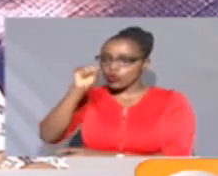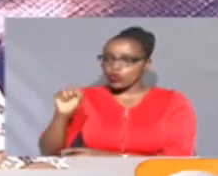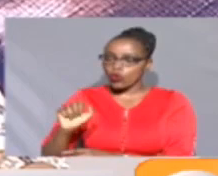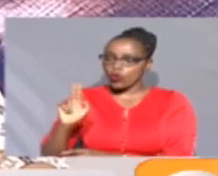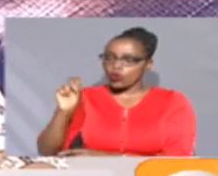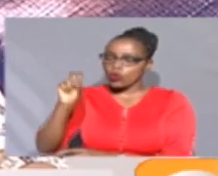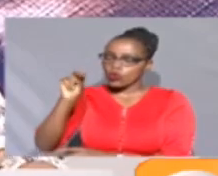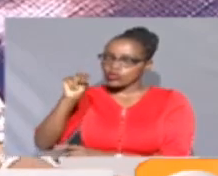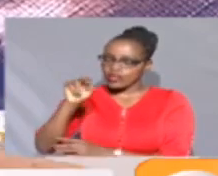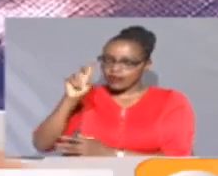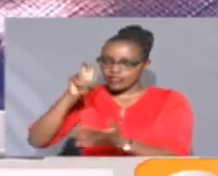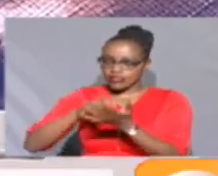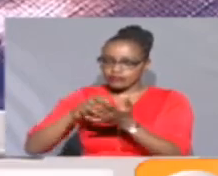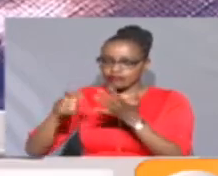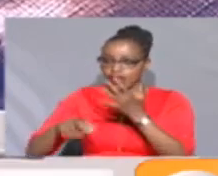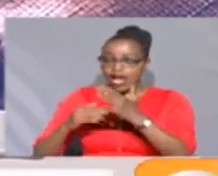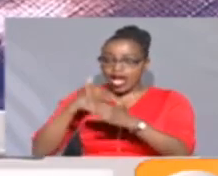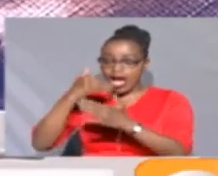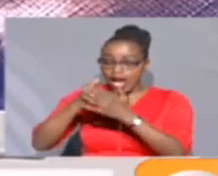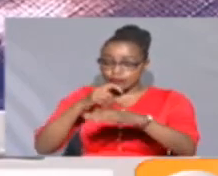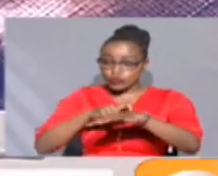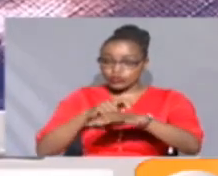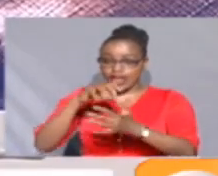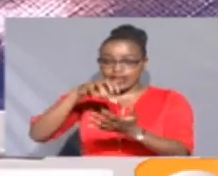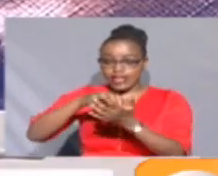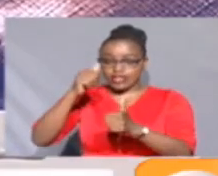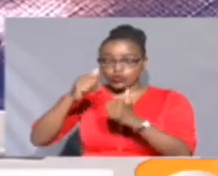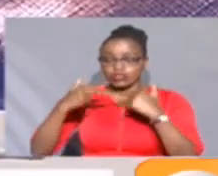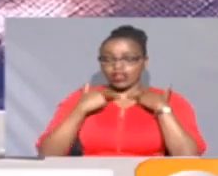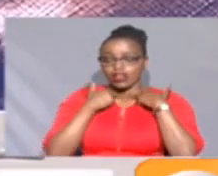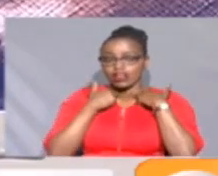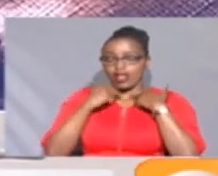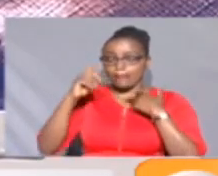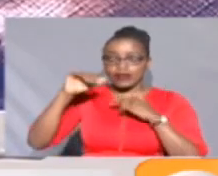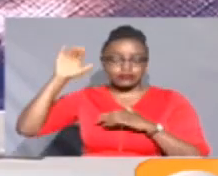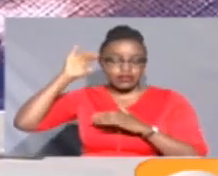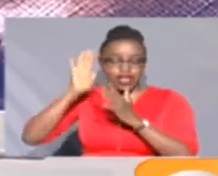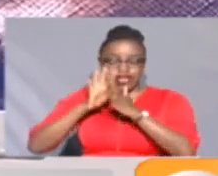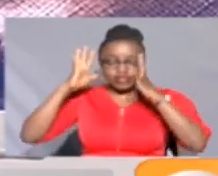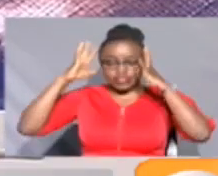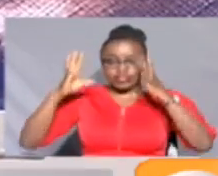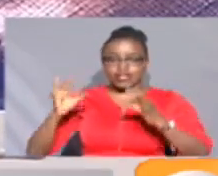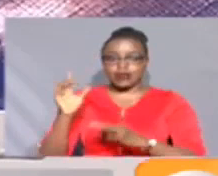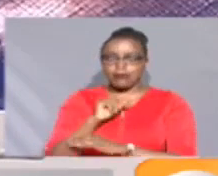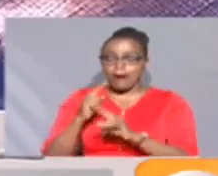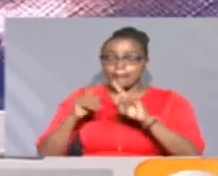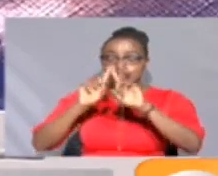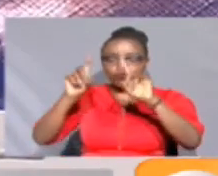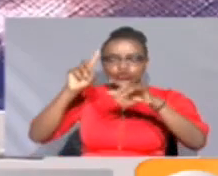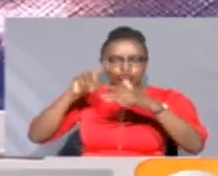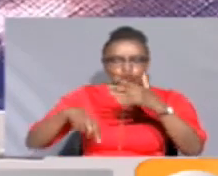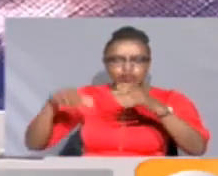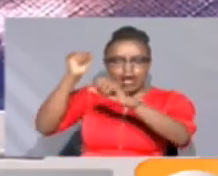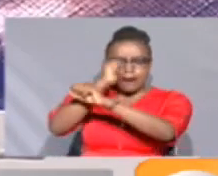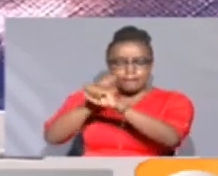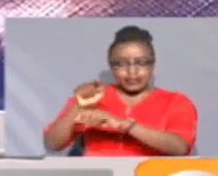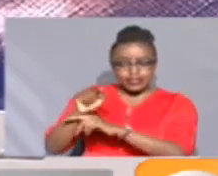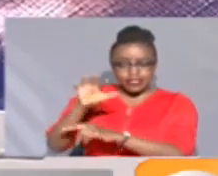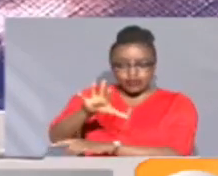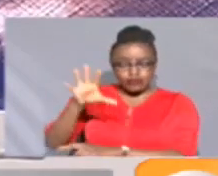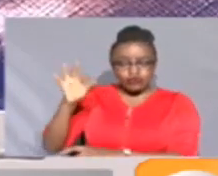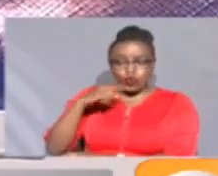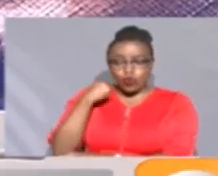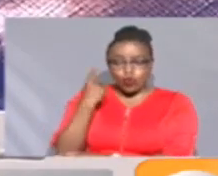Koech wangatuke mamlakani hadi kesi zinazowakabili zisikizwe na kuamuliwa. Swali ni je, Kenyatta atawateua